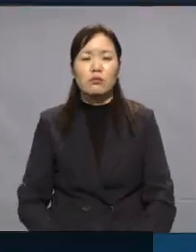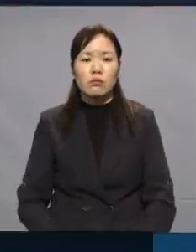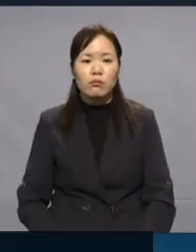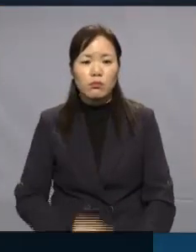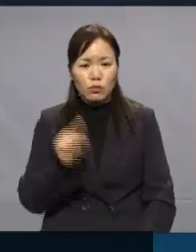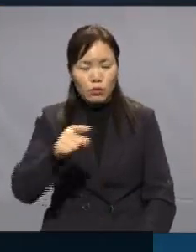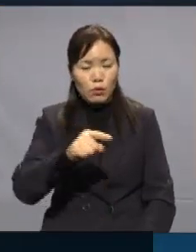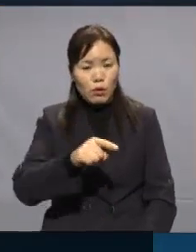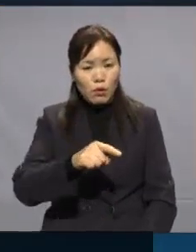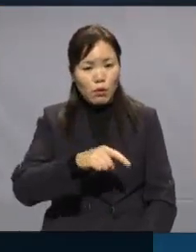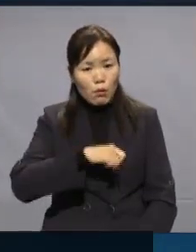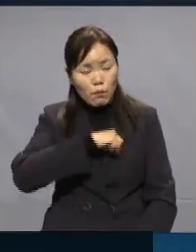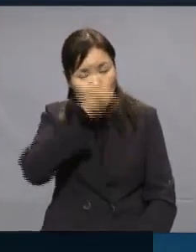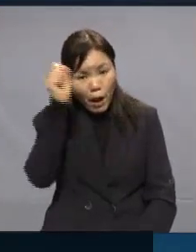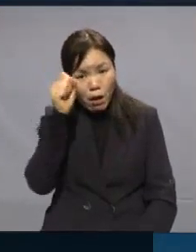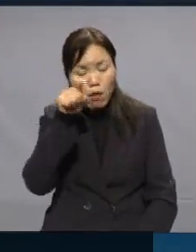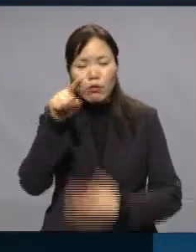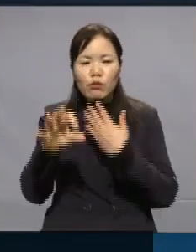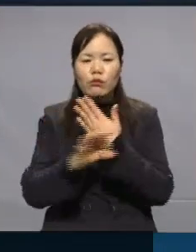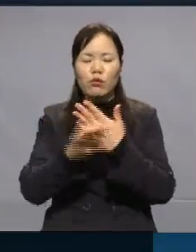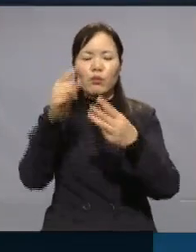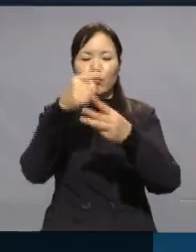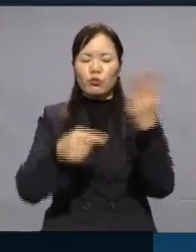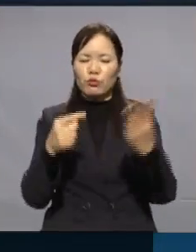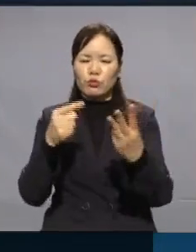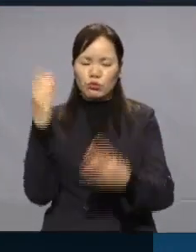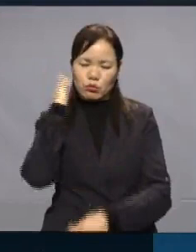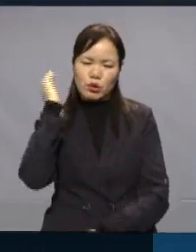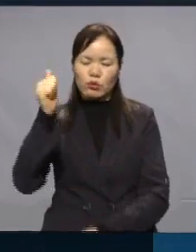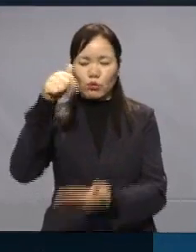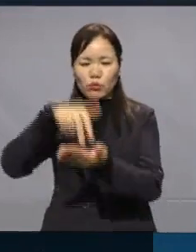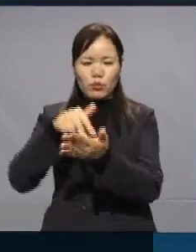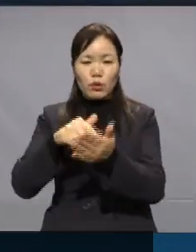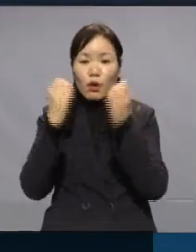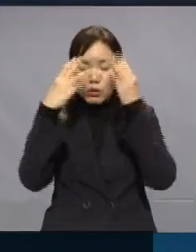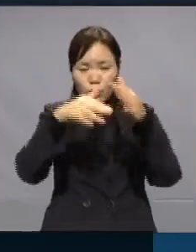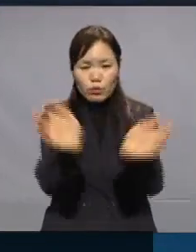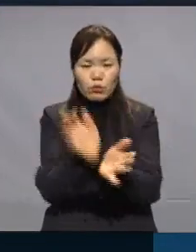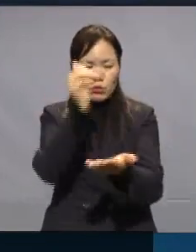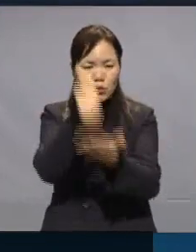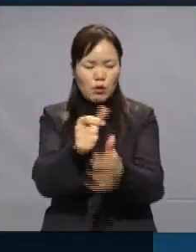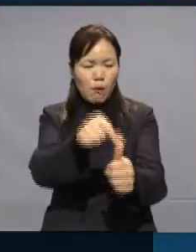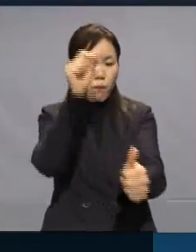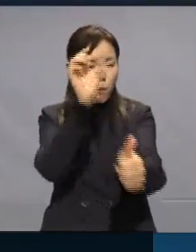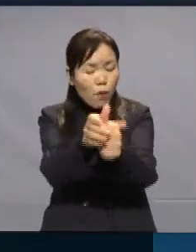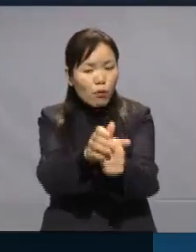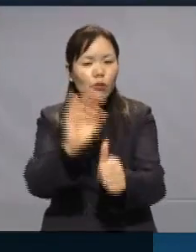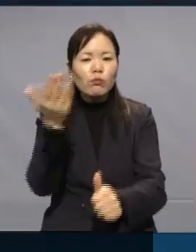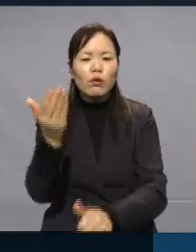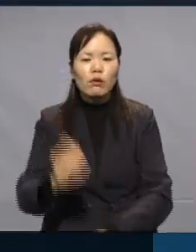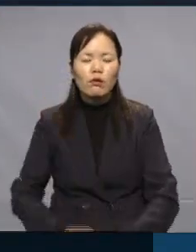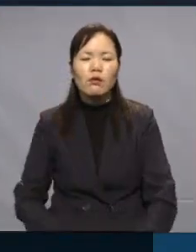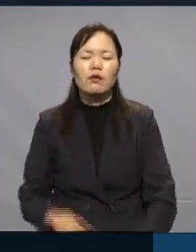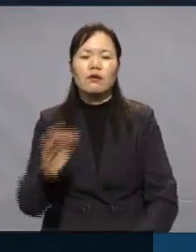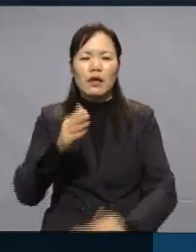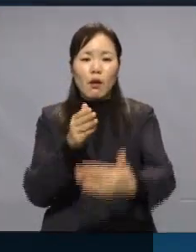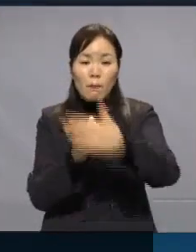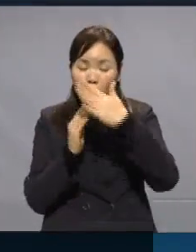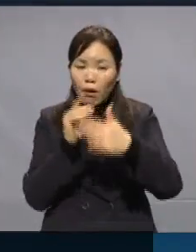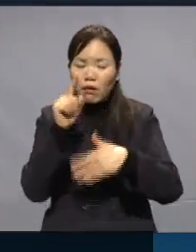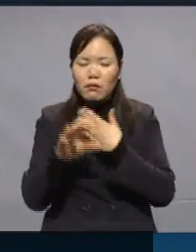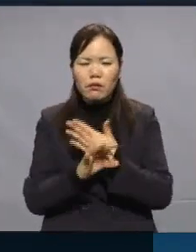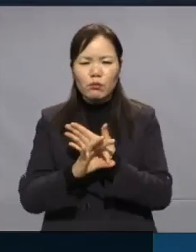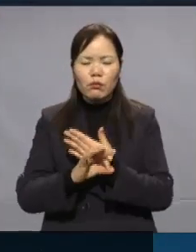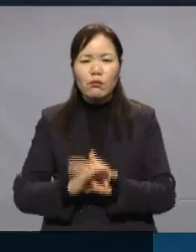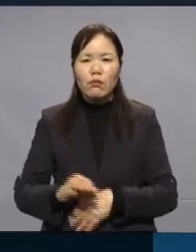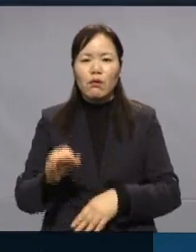인용된다 하더라도 윤석열 대통령 입장에서는 새로운 장관을 임명하면 그 말입니다 때문에 더더군다나 인용되지 않는다고 한다면